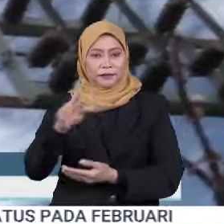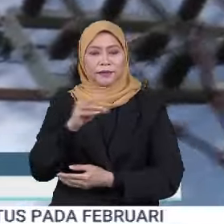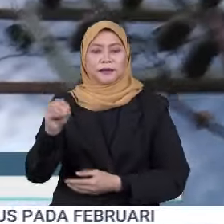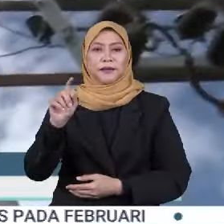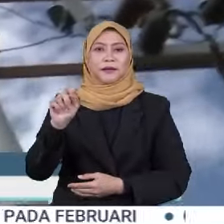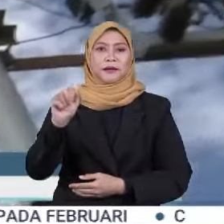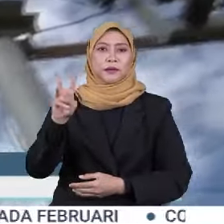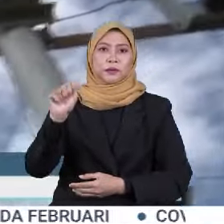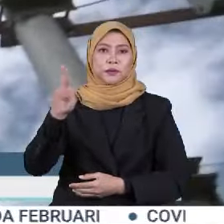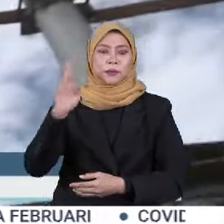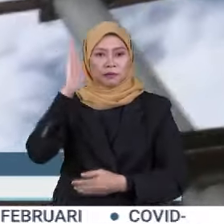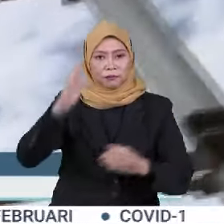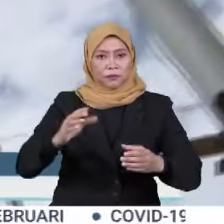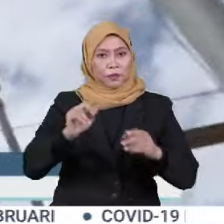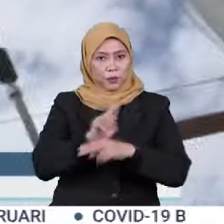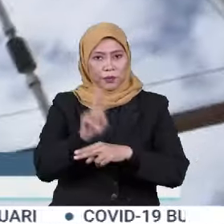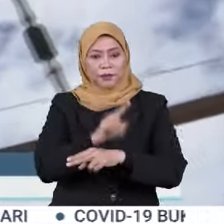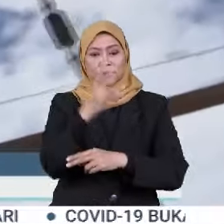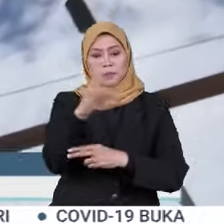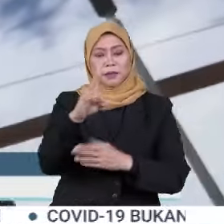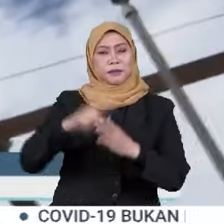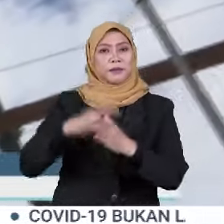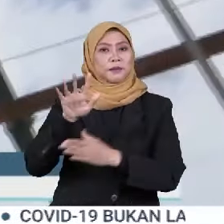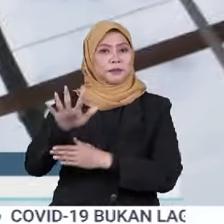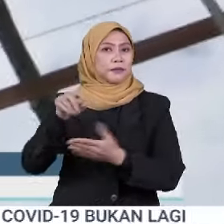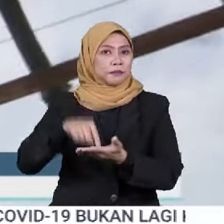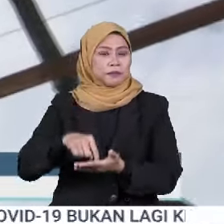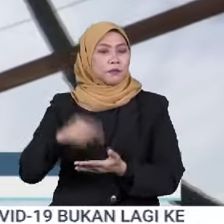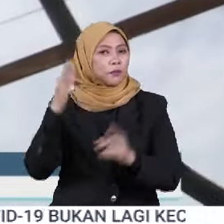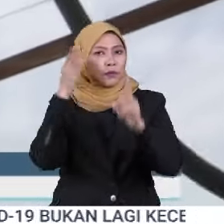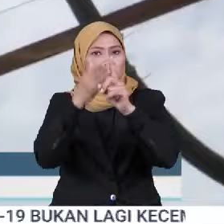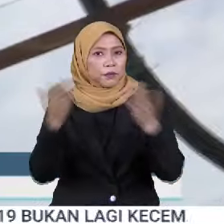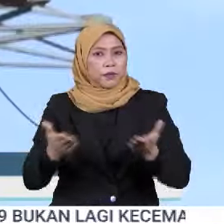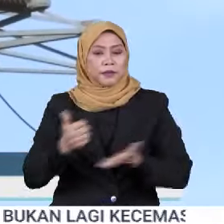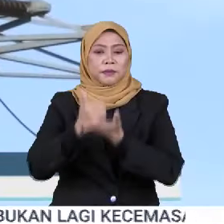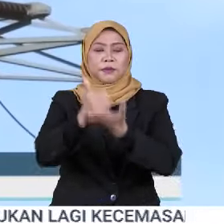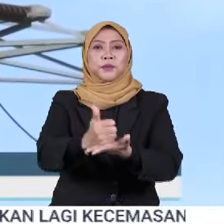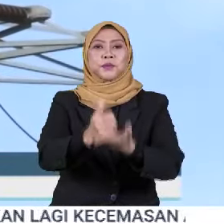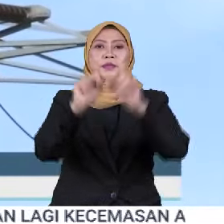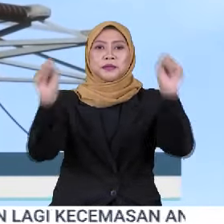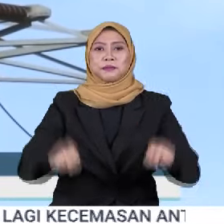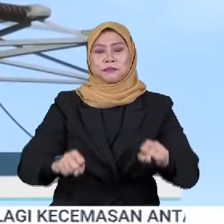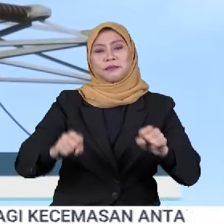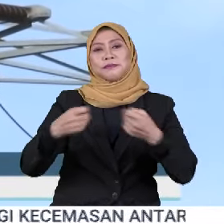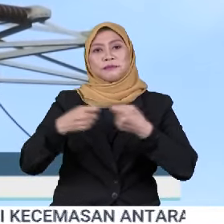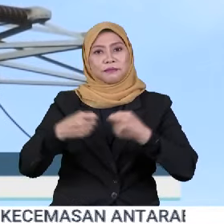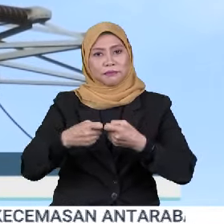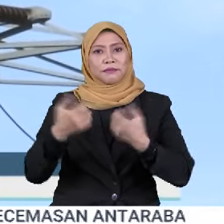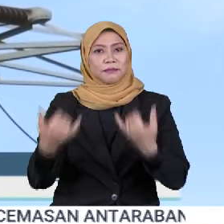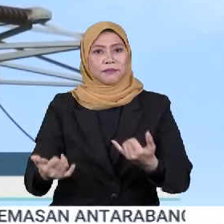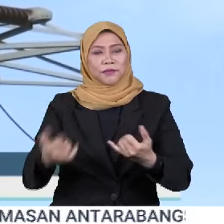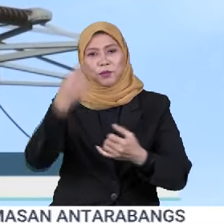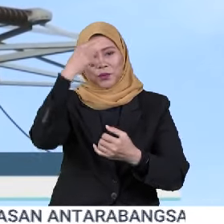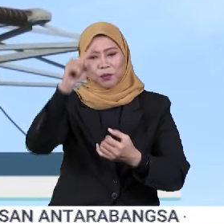dan dijangkau digunakan sehingga 17 Mei ini ia bertujuan membantu sistem great Sabah dan mengurangkan pelaksanaan